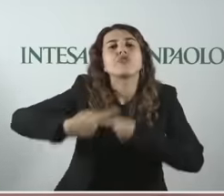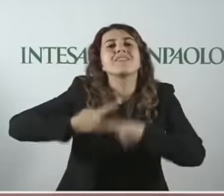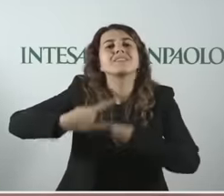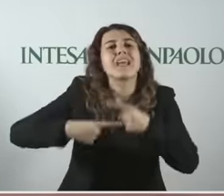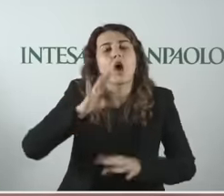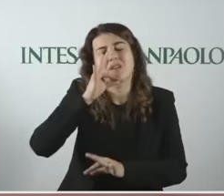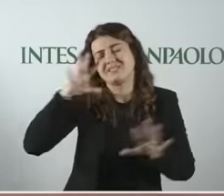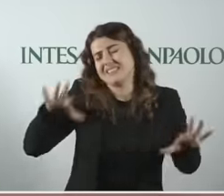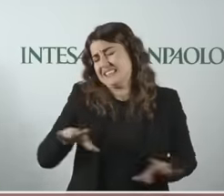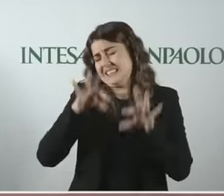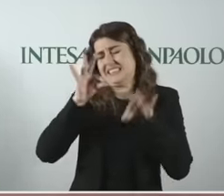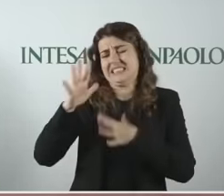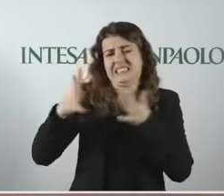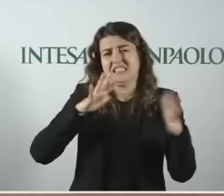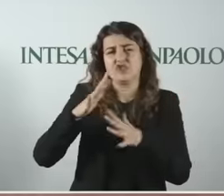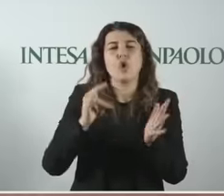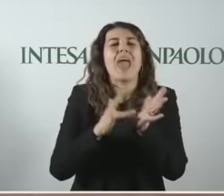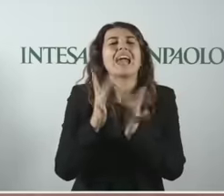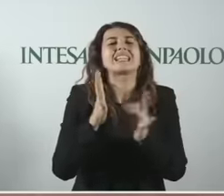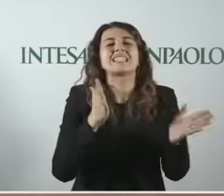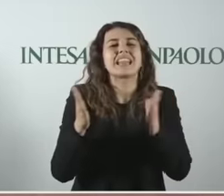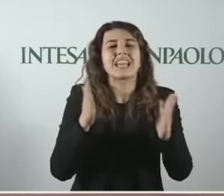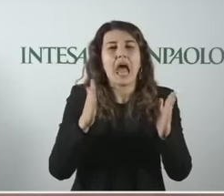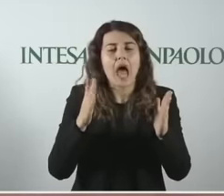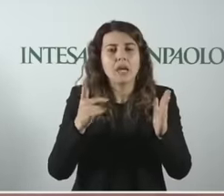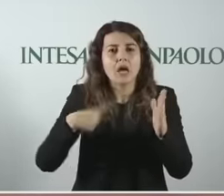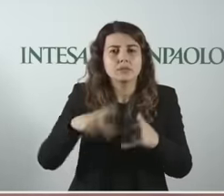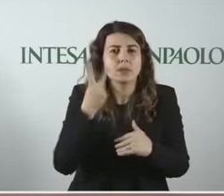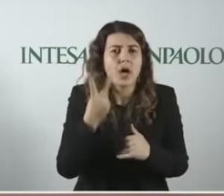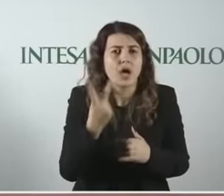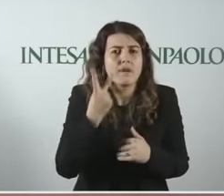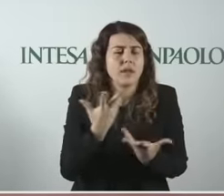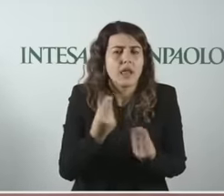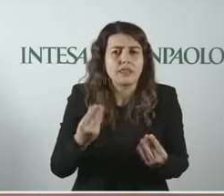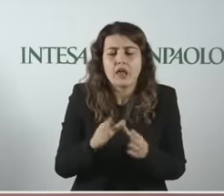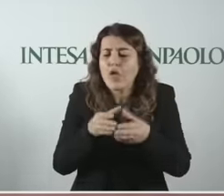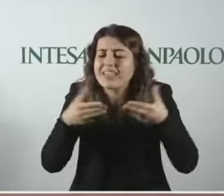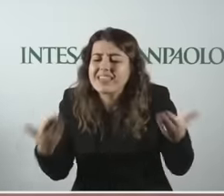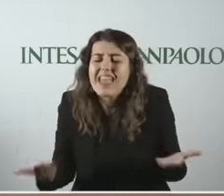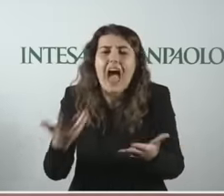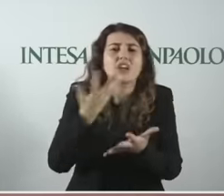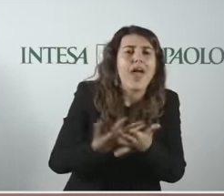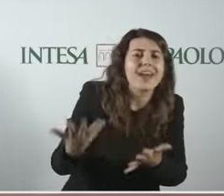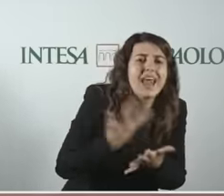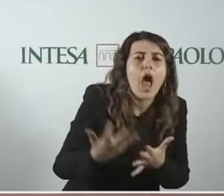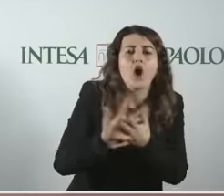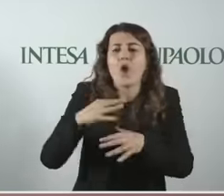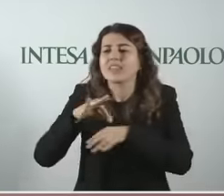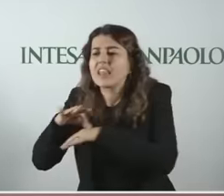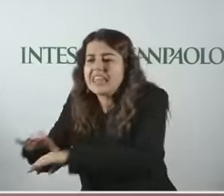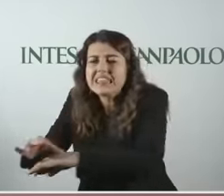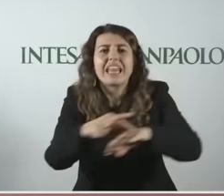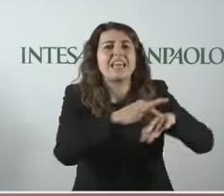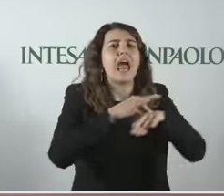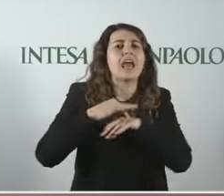quindi dai primissimi secoli del Cristianesimo abbiamo diari di viaggio itinerari di